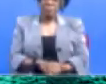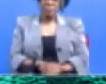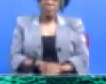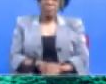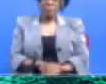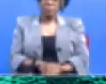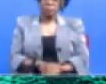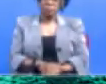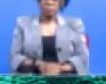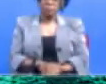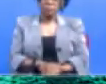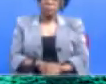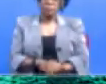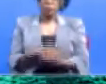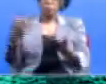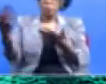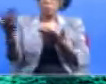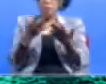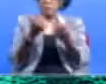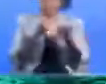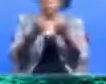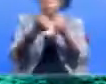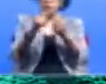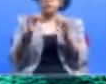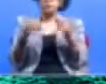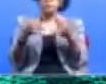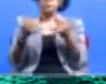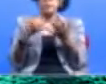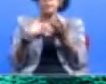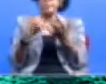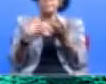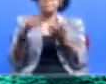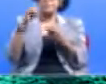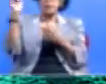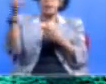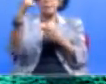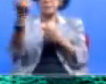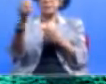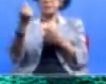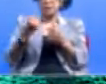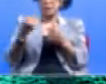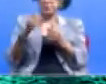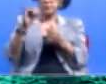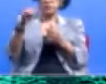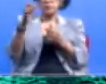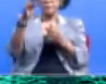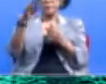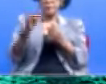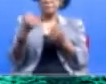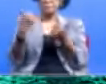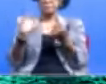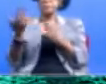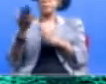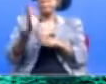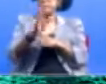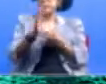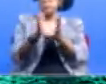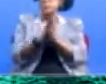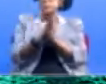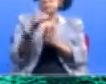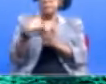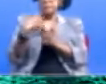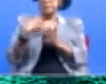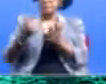mtazamaji karibu kwa taarifa Za spoti Na mshambuliaji Wa harambi starlets genrix shikango amerejea kwa vinara wa ligi kuu ya wanawake